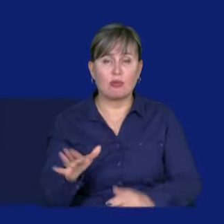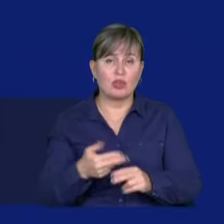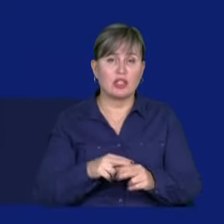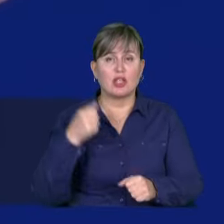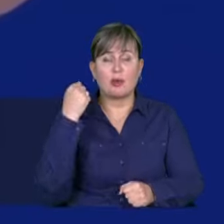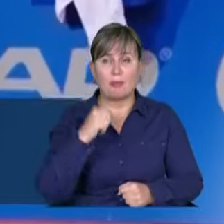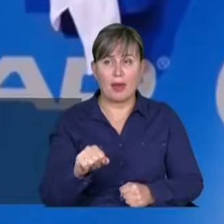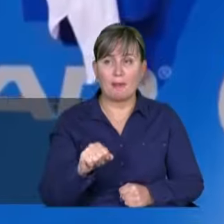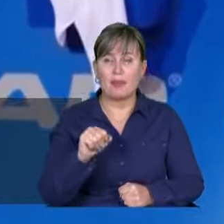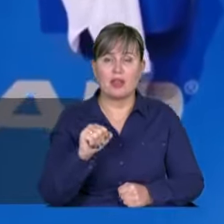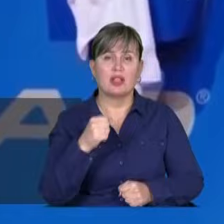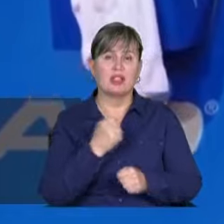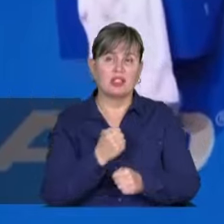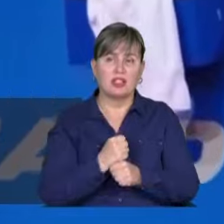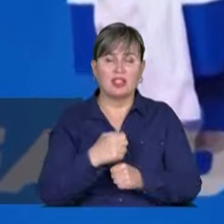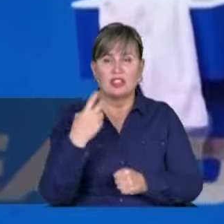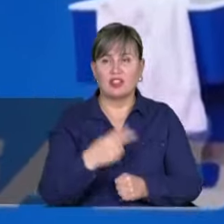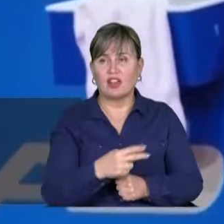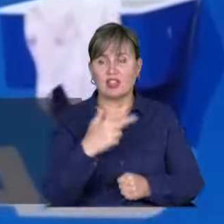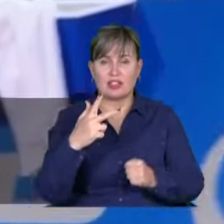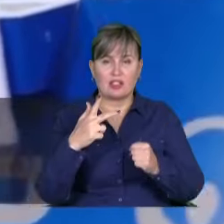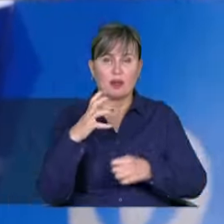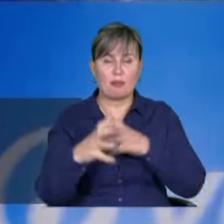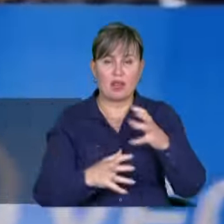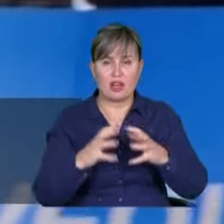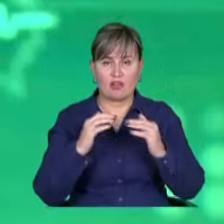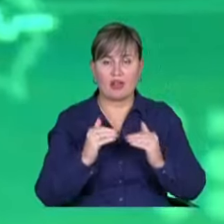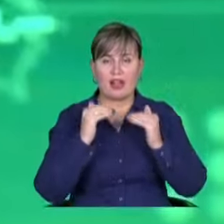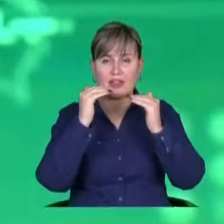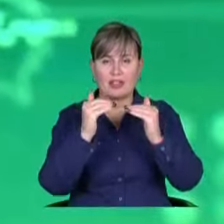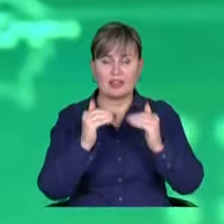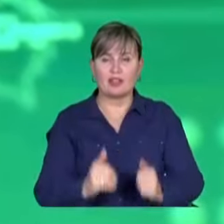победы Бублик гарантировал себе 23-ю строчку мирового рейтинга.